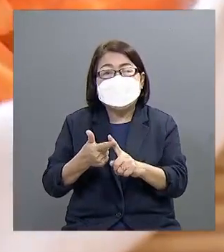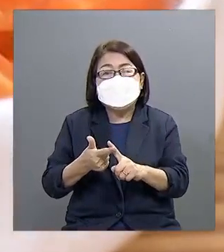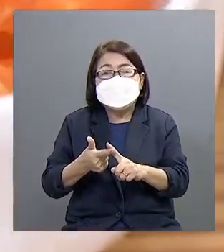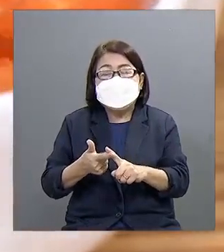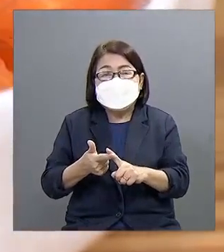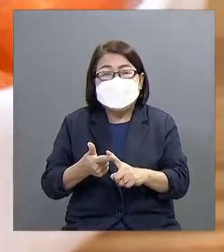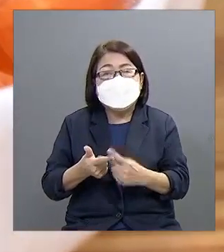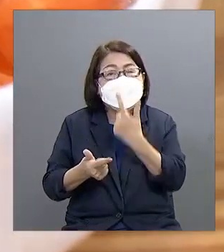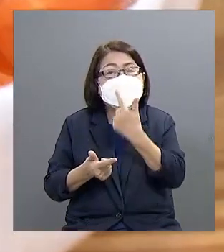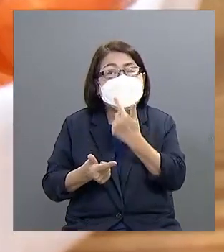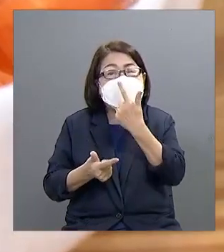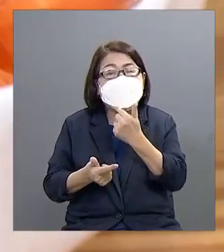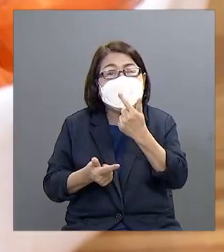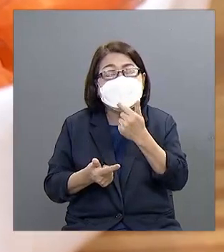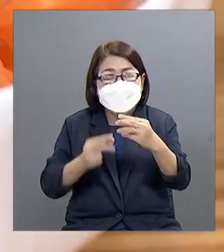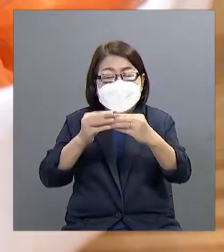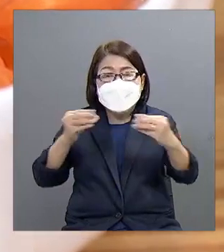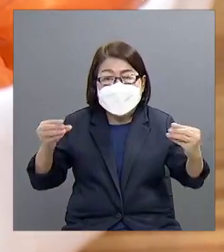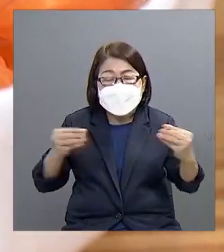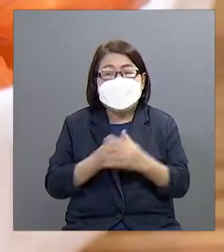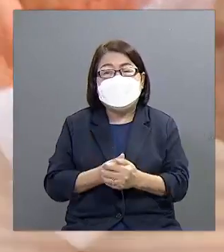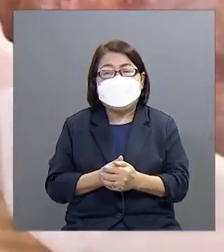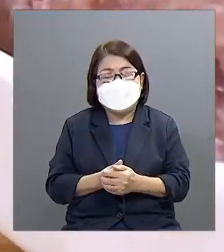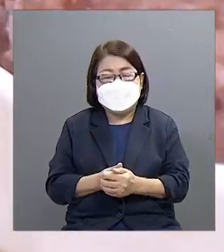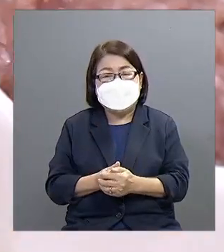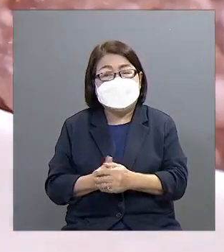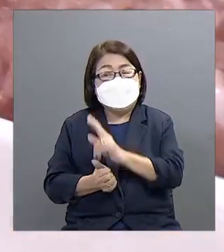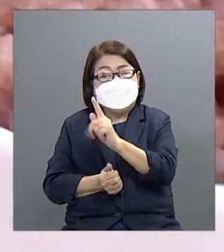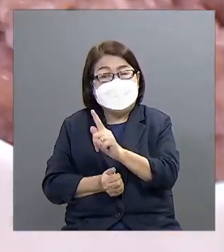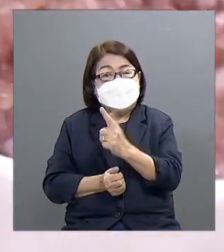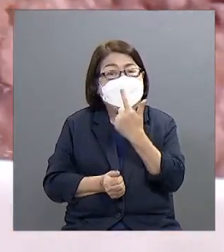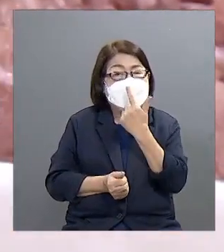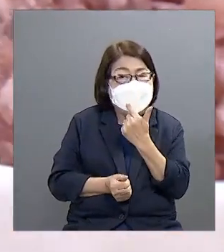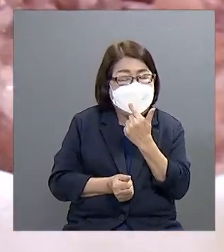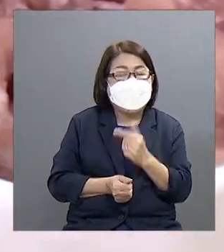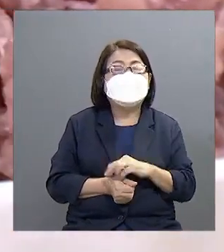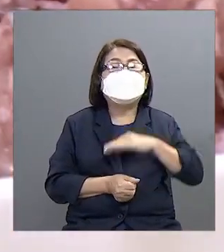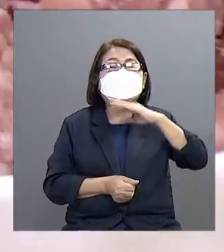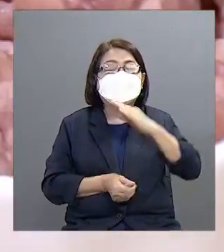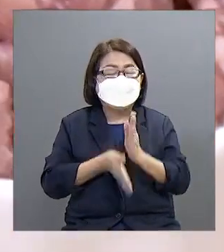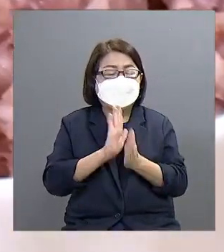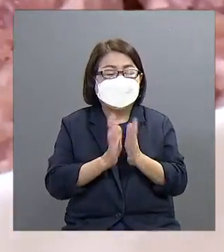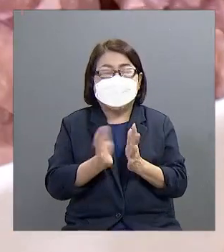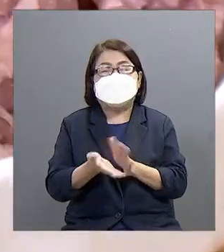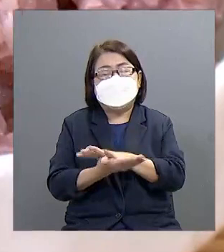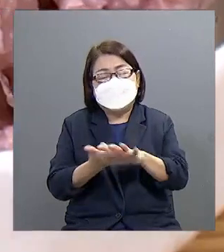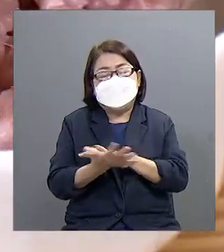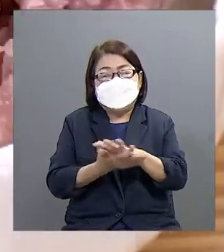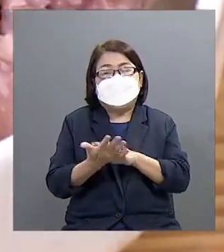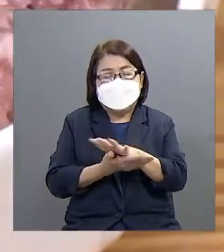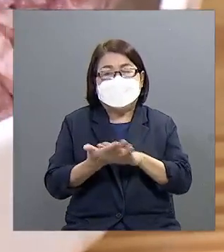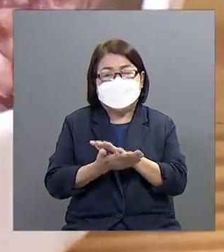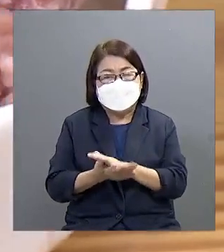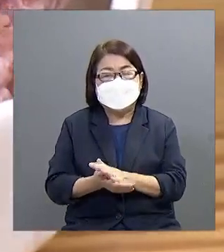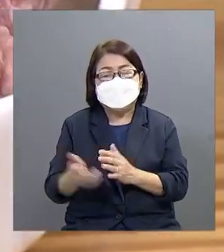กับสีเขียวของดอกขจรค่ะแล้วก็จะมีส่วนผสมของโปรตีนนั่นก็คือหมูสับค่ะนี่คือส่วนผสมหลักนะคะเราจะนำทั้งหมดนี้นะคะไป